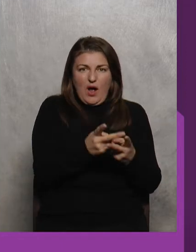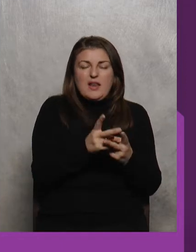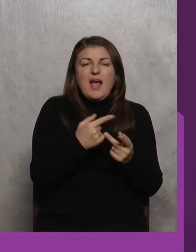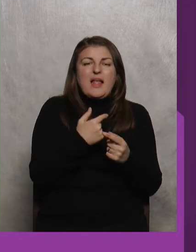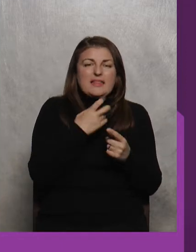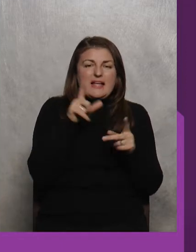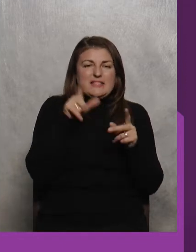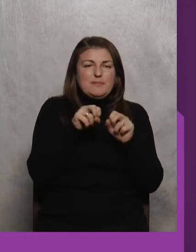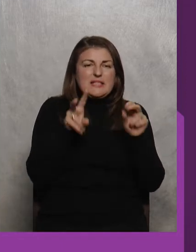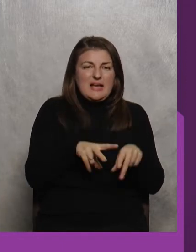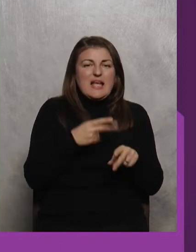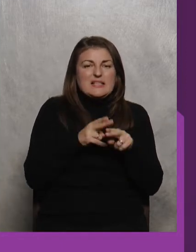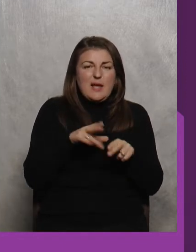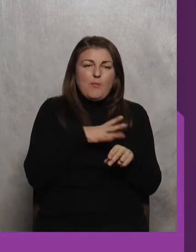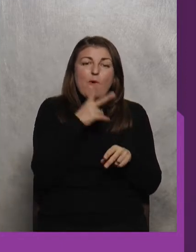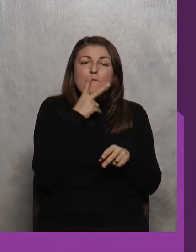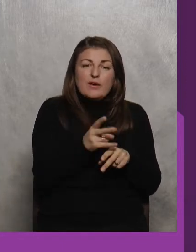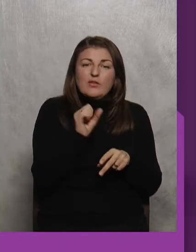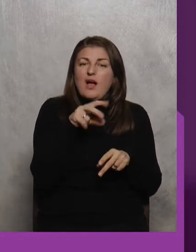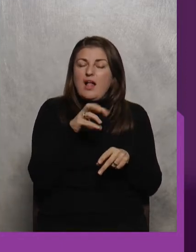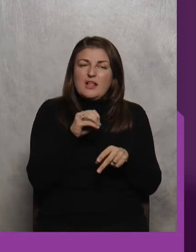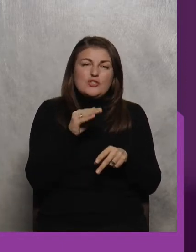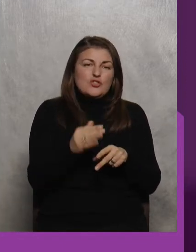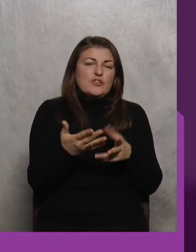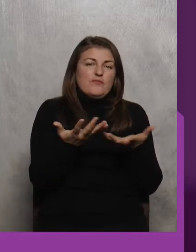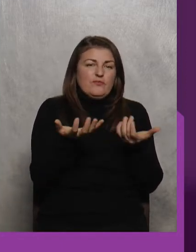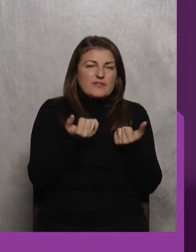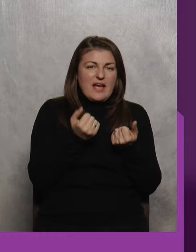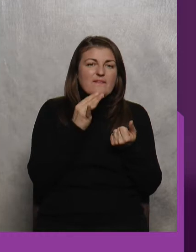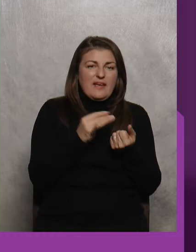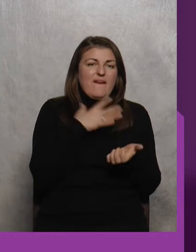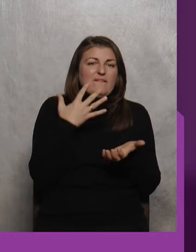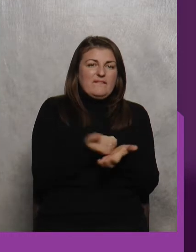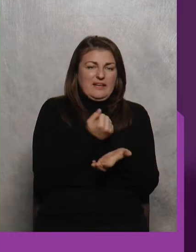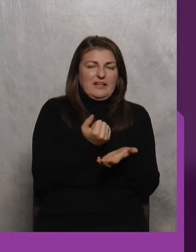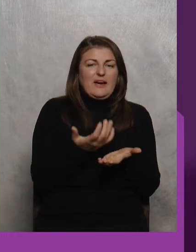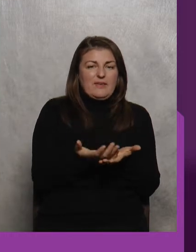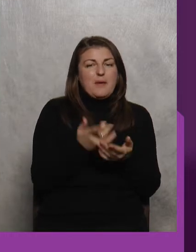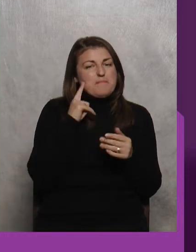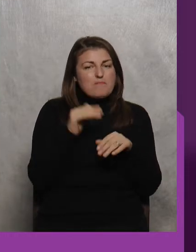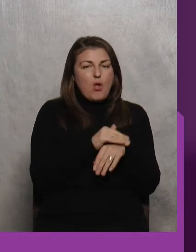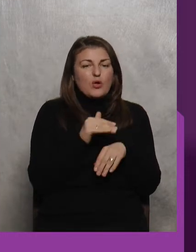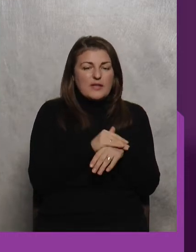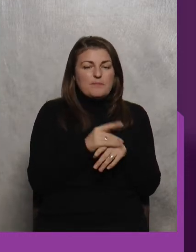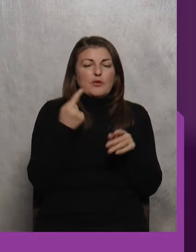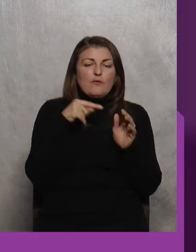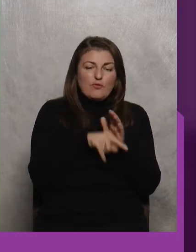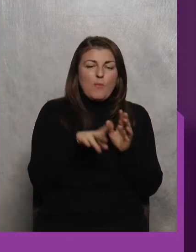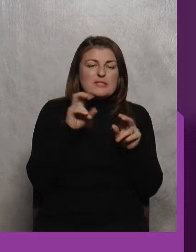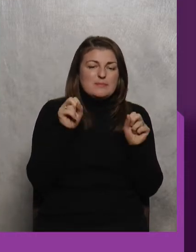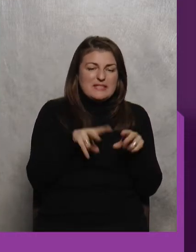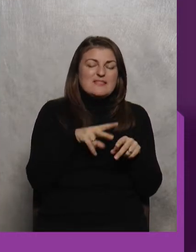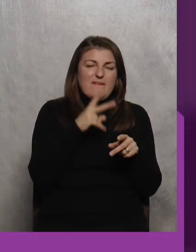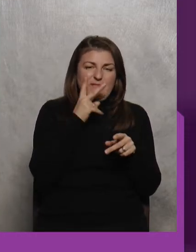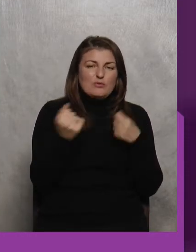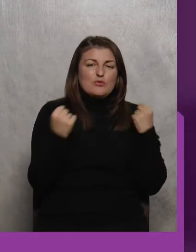не спеціалістам, це було видно, але ж взяв і виграв золото. Да. Молодець. В тому і специфіка виду